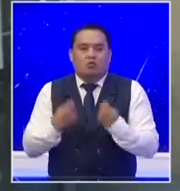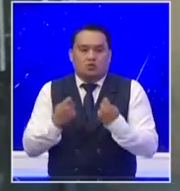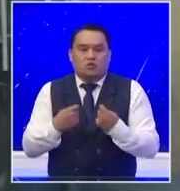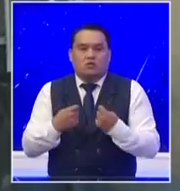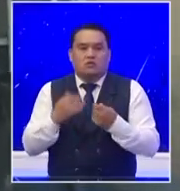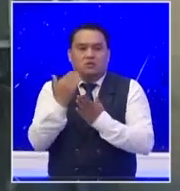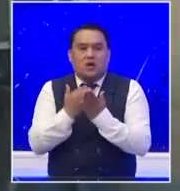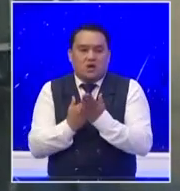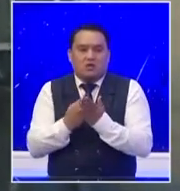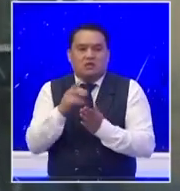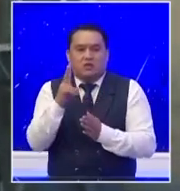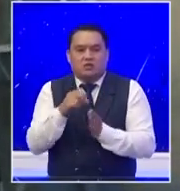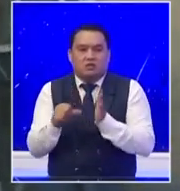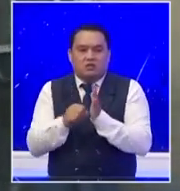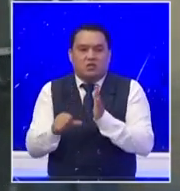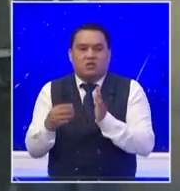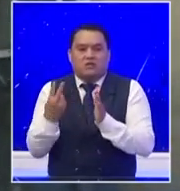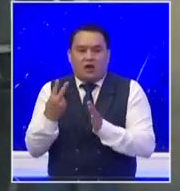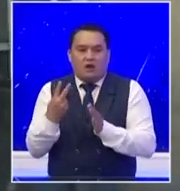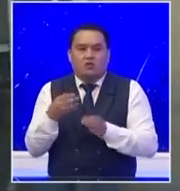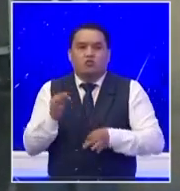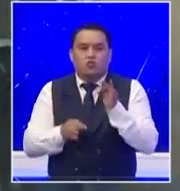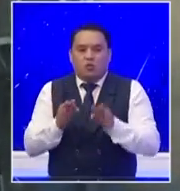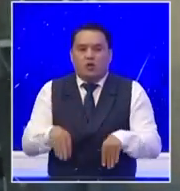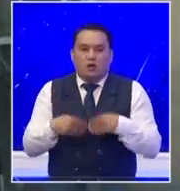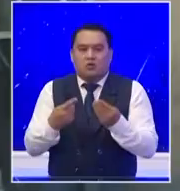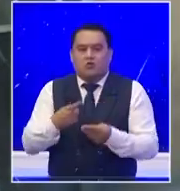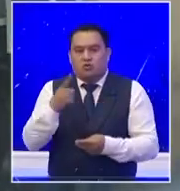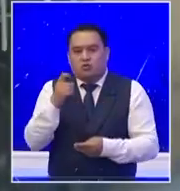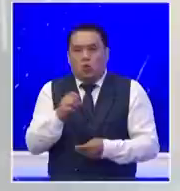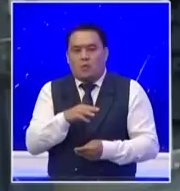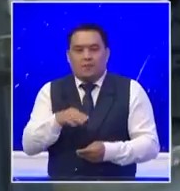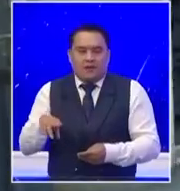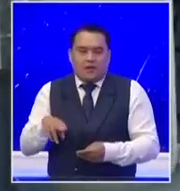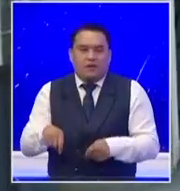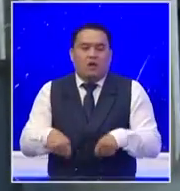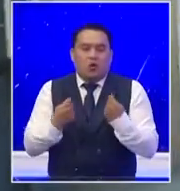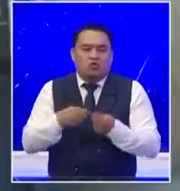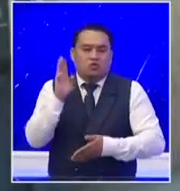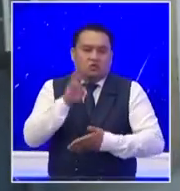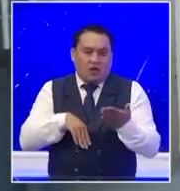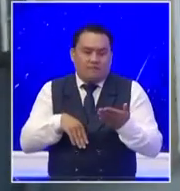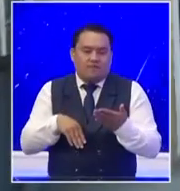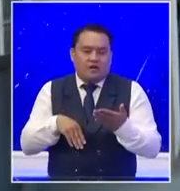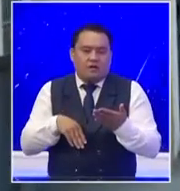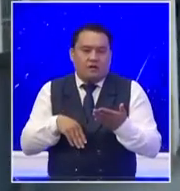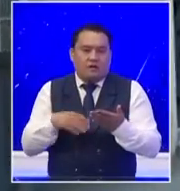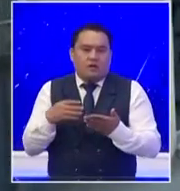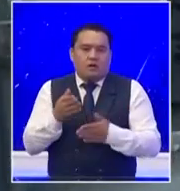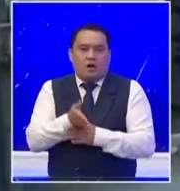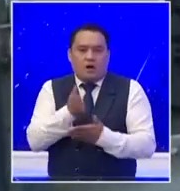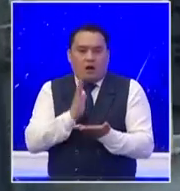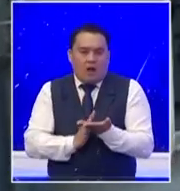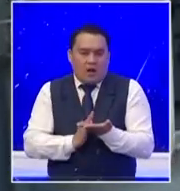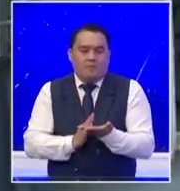статье 462, будет материал передан в суд, 100 месячных расчетных показателей. Нарушения выявляют здесь хранение